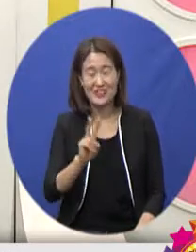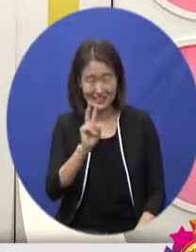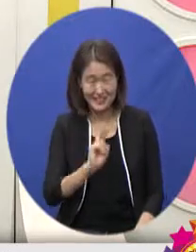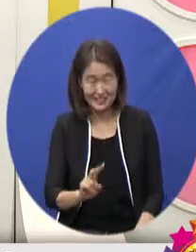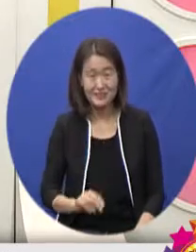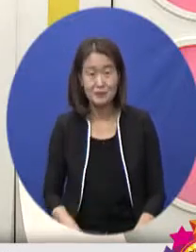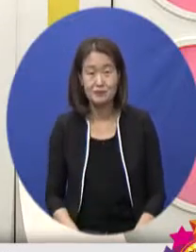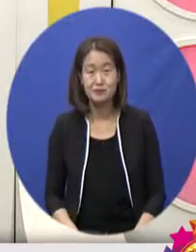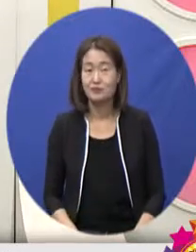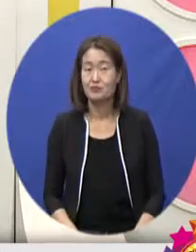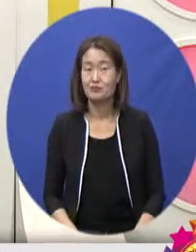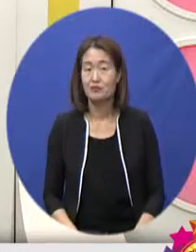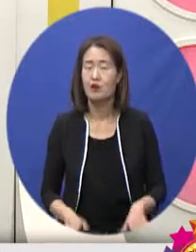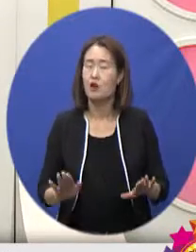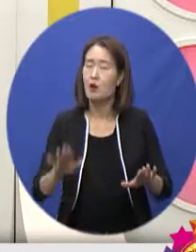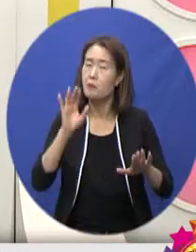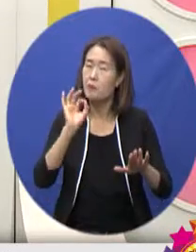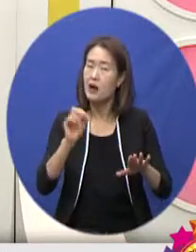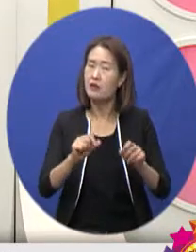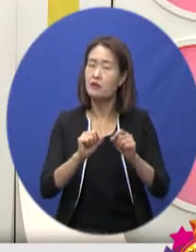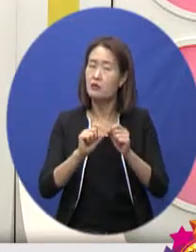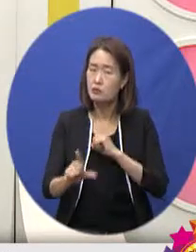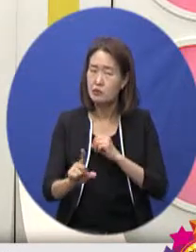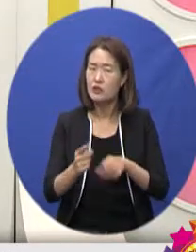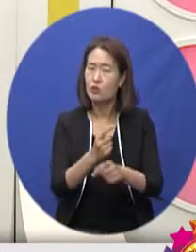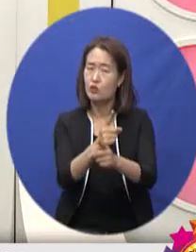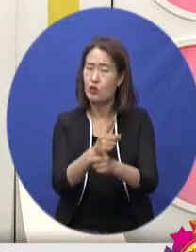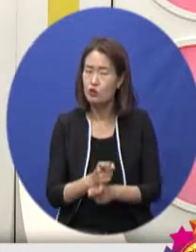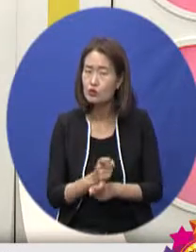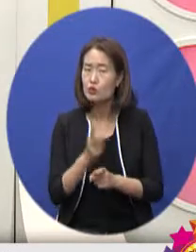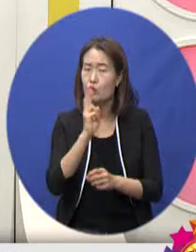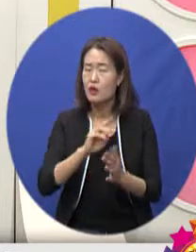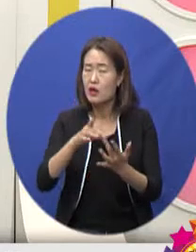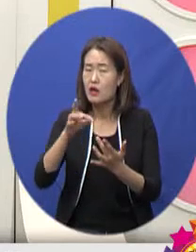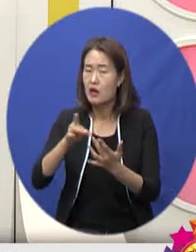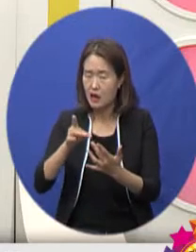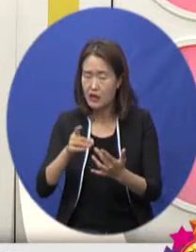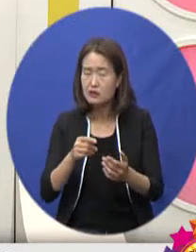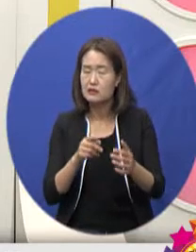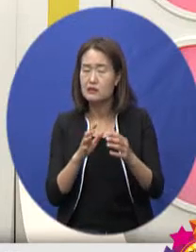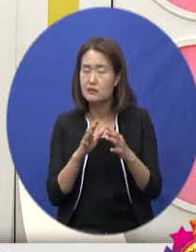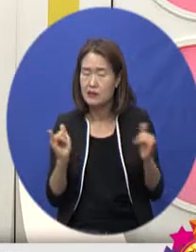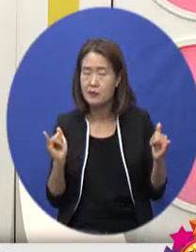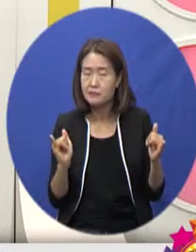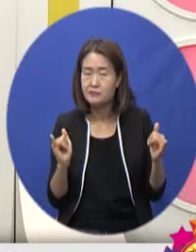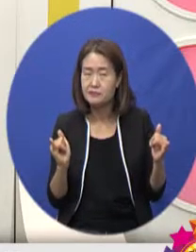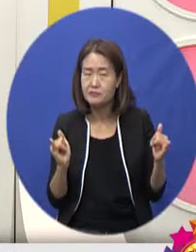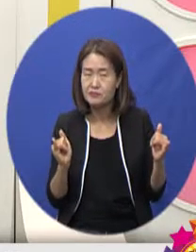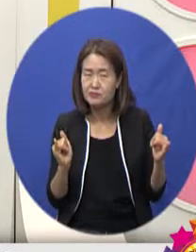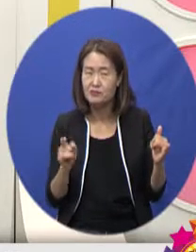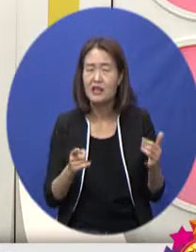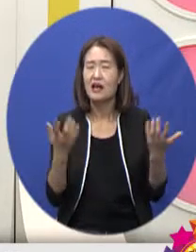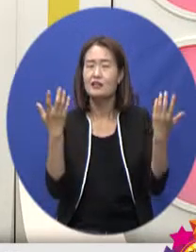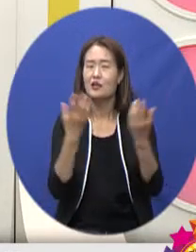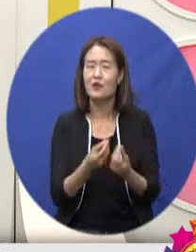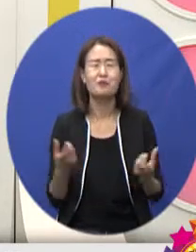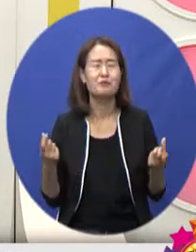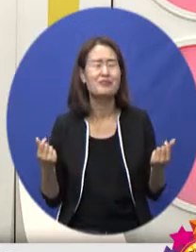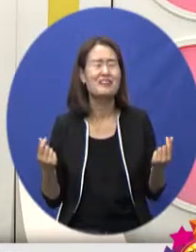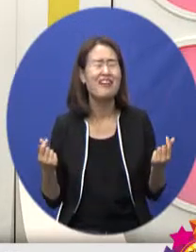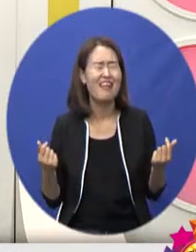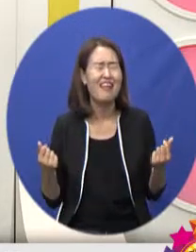네. 아니, 거의 대부분 이 노래 그 선곡하시는 분들이 네. 다 그 사연이